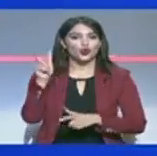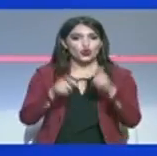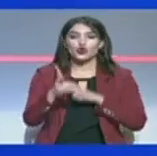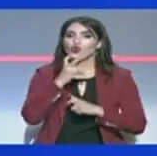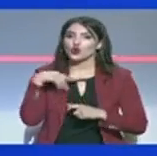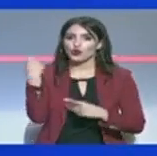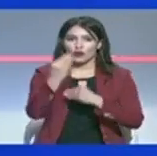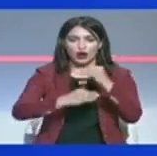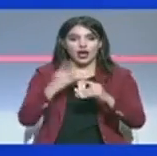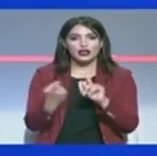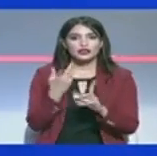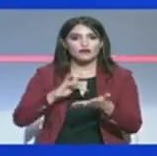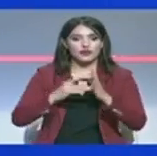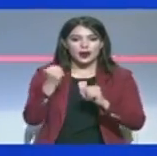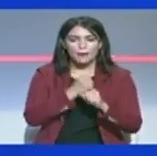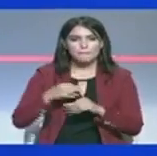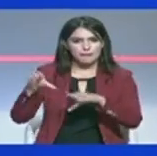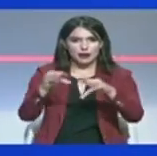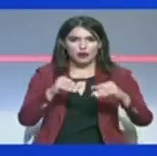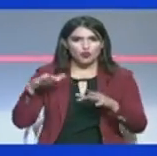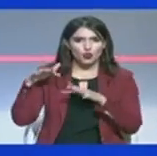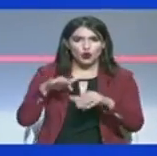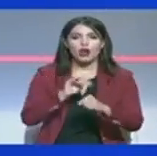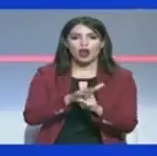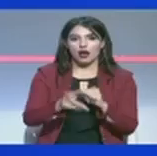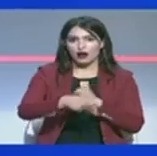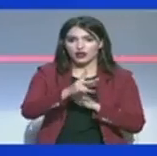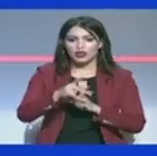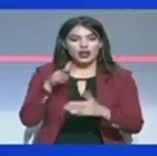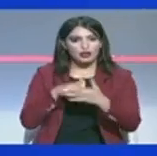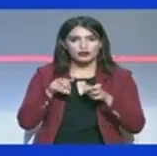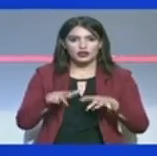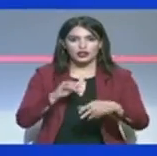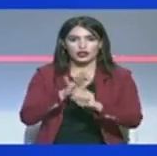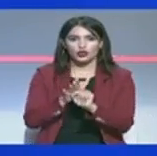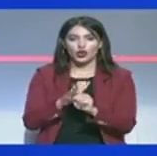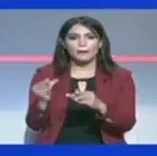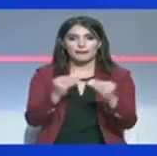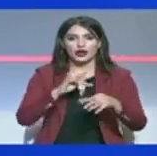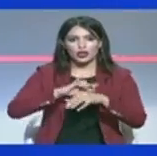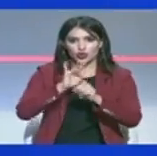خاصة في الأماكن التي تشهد ازدحاما للحد من تفشي الجائحة، لأن أعداد